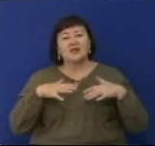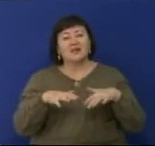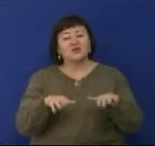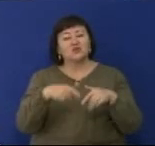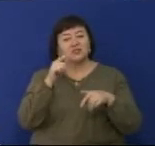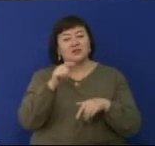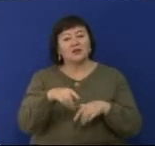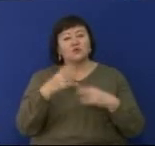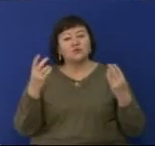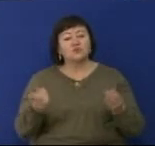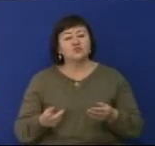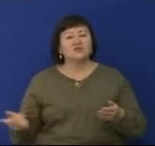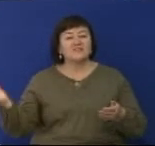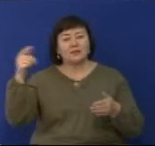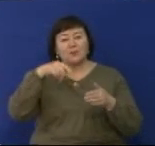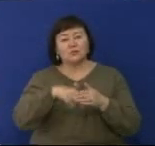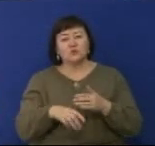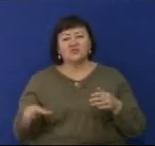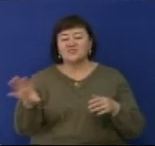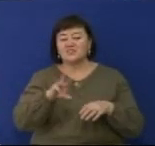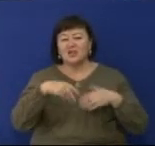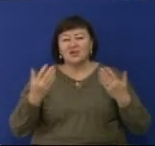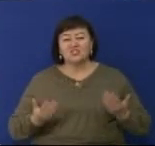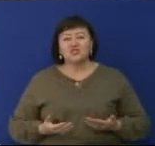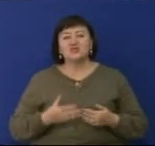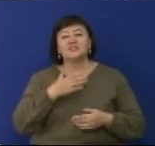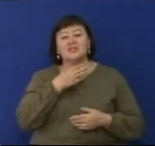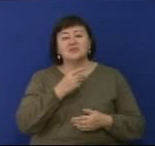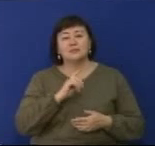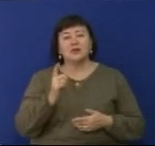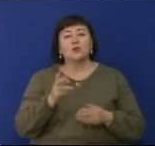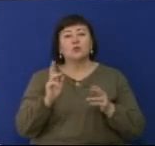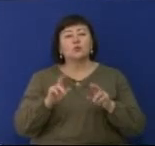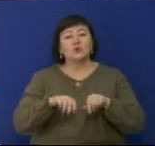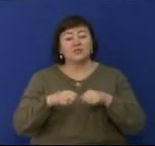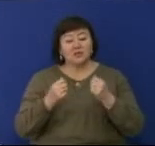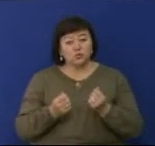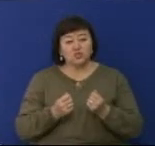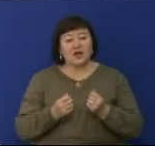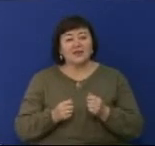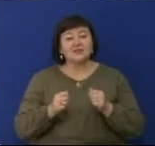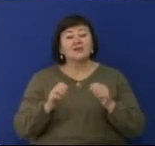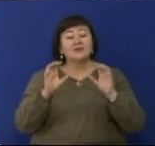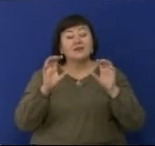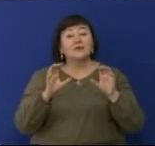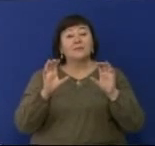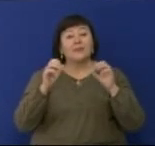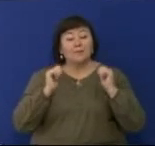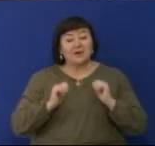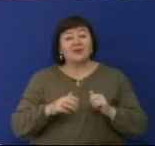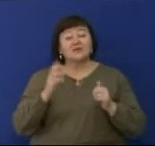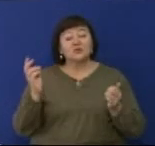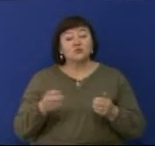должны подключиться все жителей при этом к тем кто нарушает санитарные требования должны применяться нормы административного дак сам